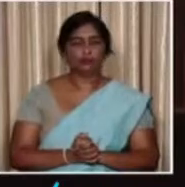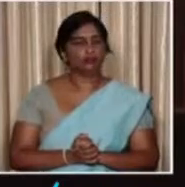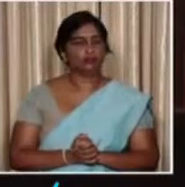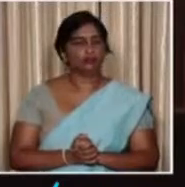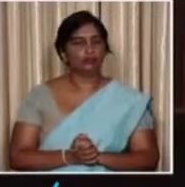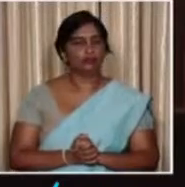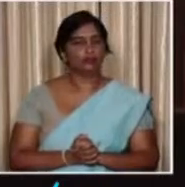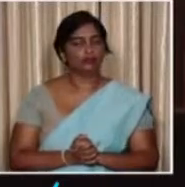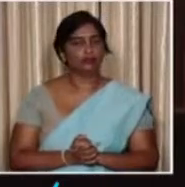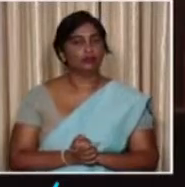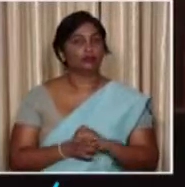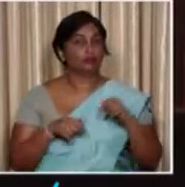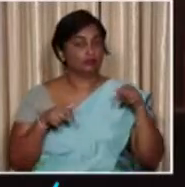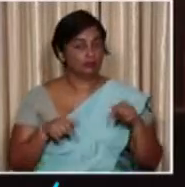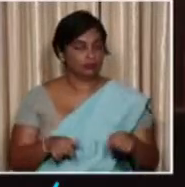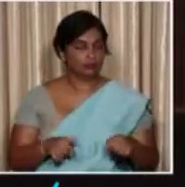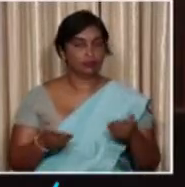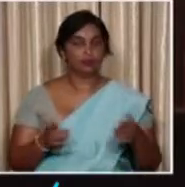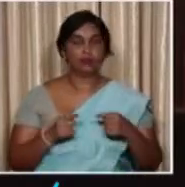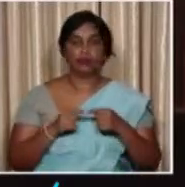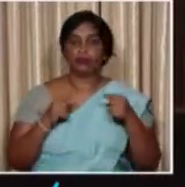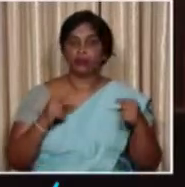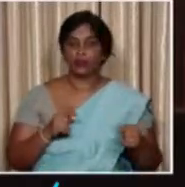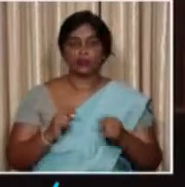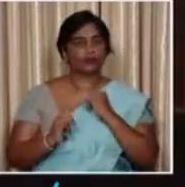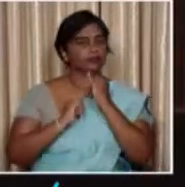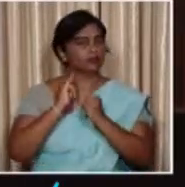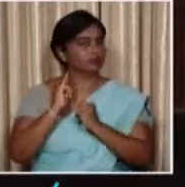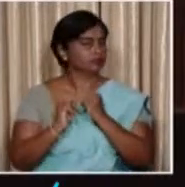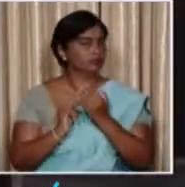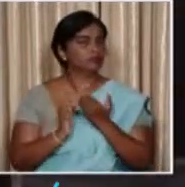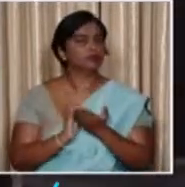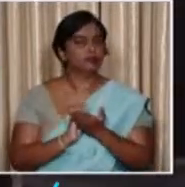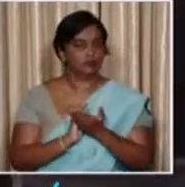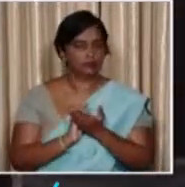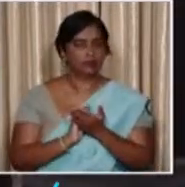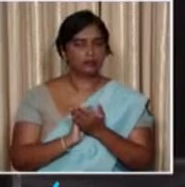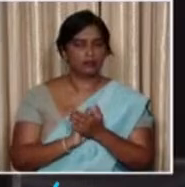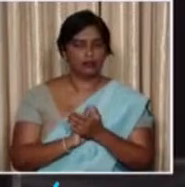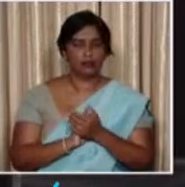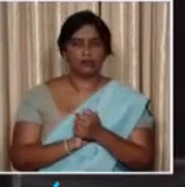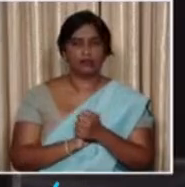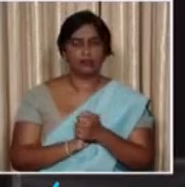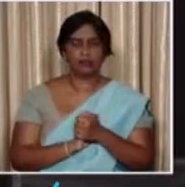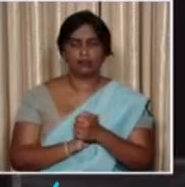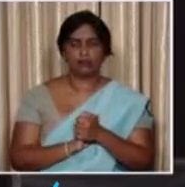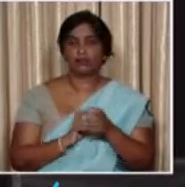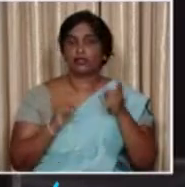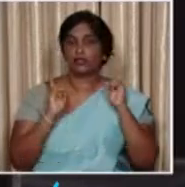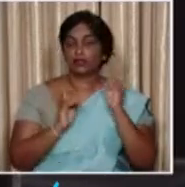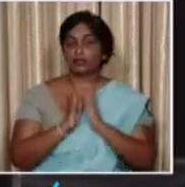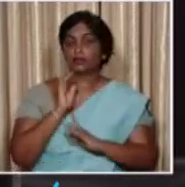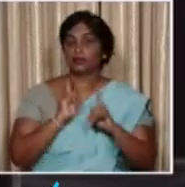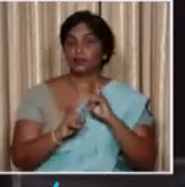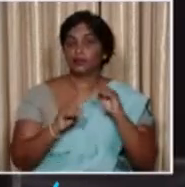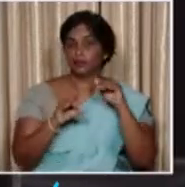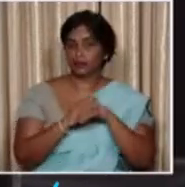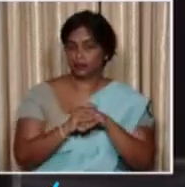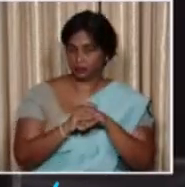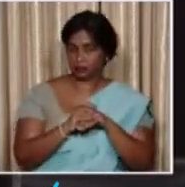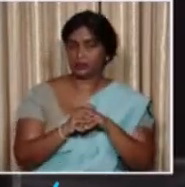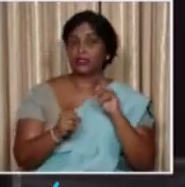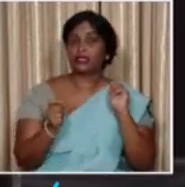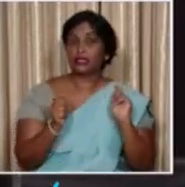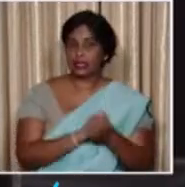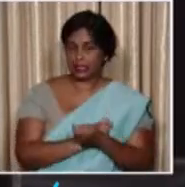කතානායකතුමනි දැන් මේ විපක්ෂයෙන් එන විවේචනය උනේ ක්‍රීඩා අමාත්‍යාංශයේ යටතේ තියෙන